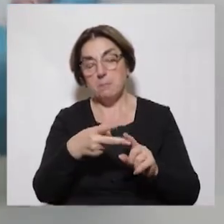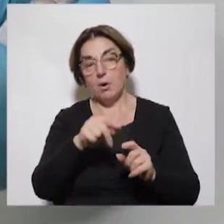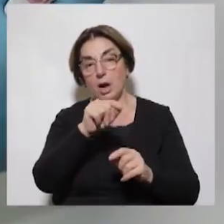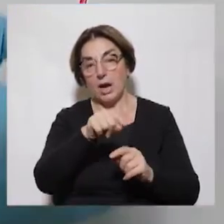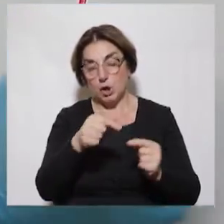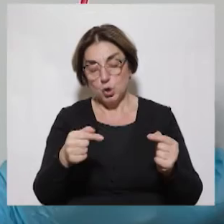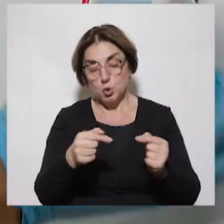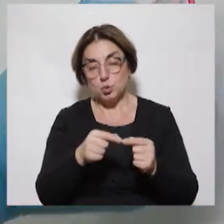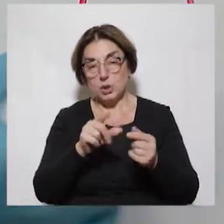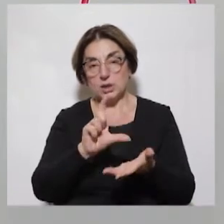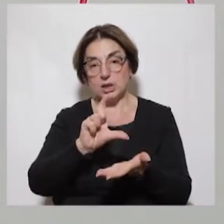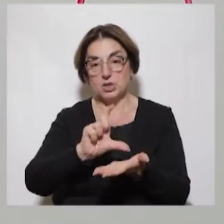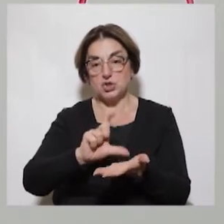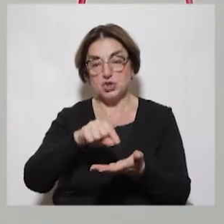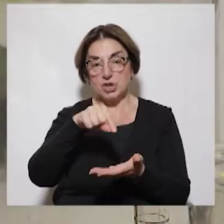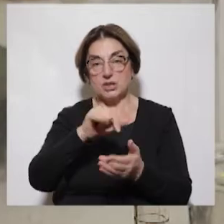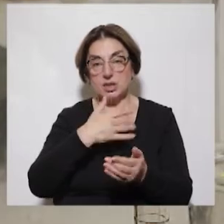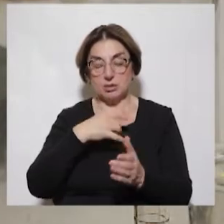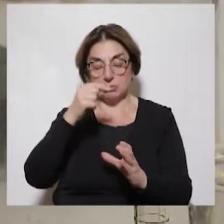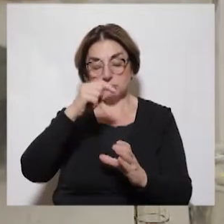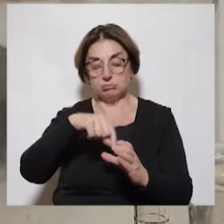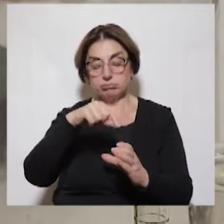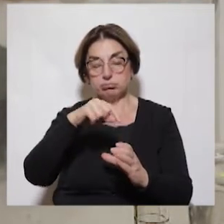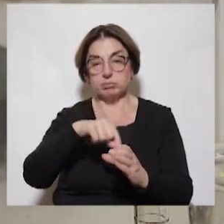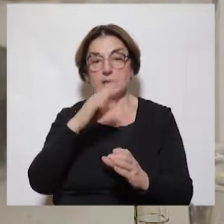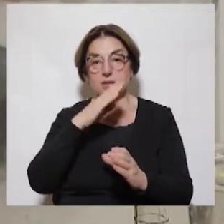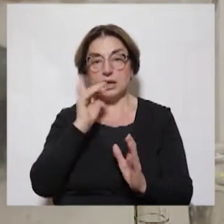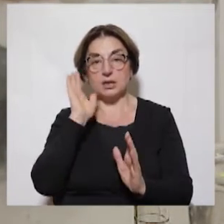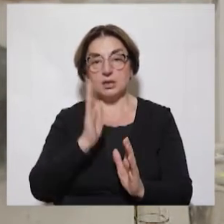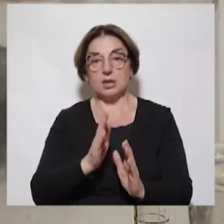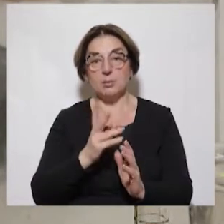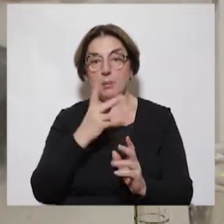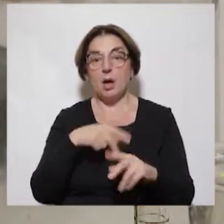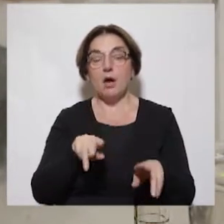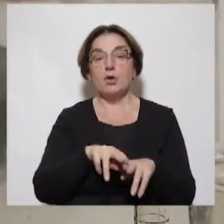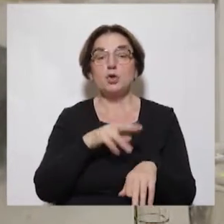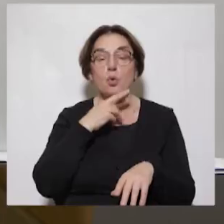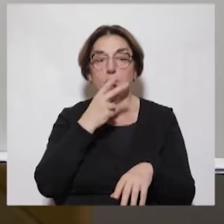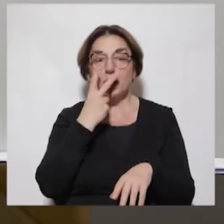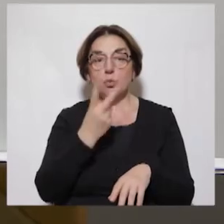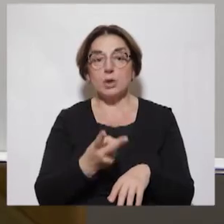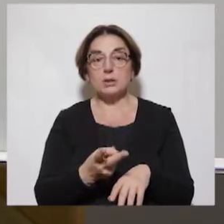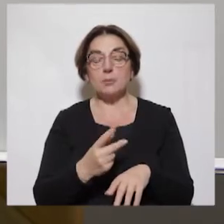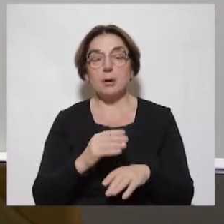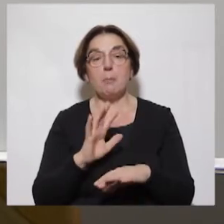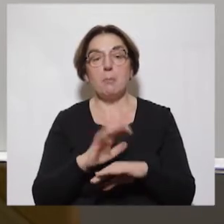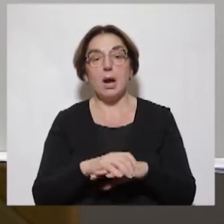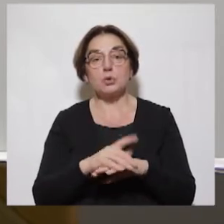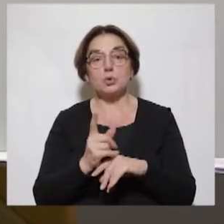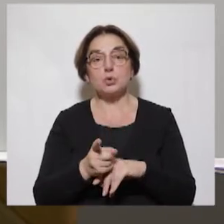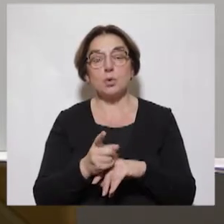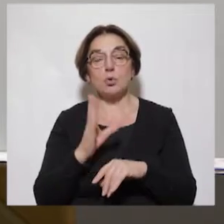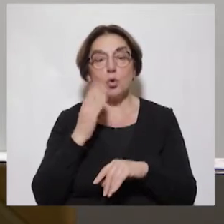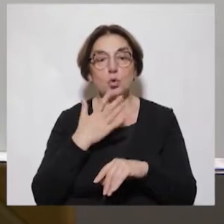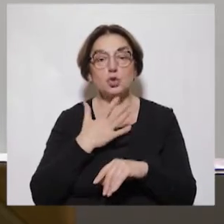და ზუსტად აქ გვაქვს ჩვენი ჭიქა, რომელშიც მოთავსდება გამოხდილი ნივთიერება. ამავდროულად მინდა მიაქციოთ ერთ მნიშვნელოვან ფაქტორს